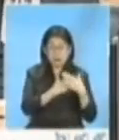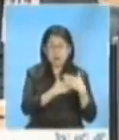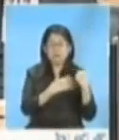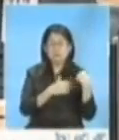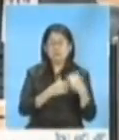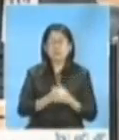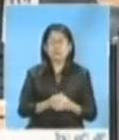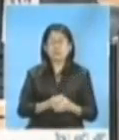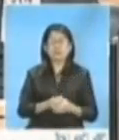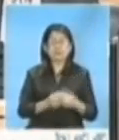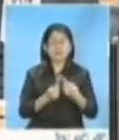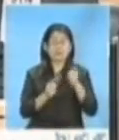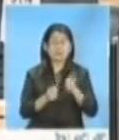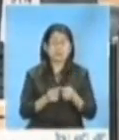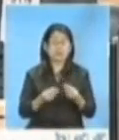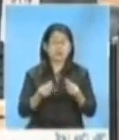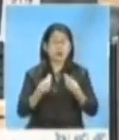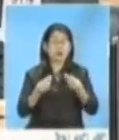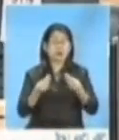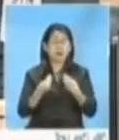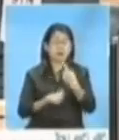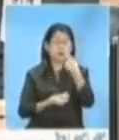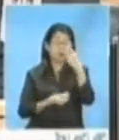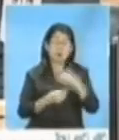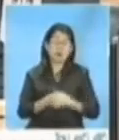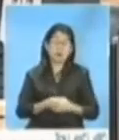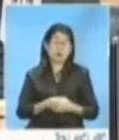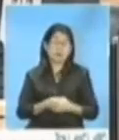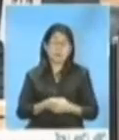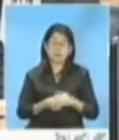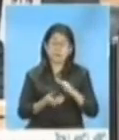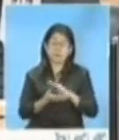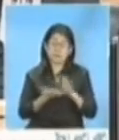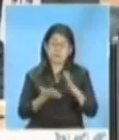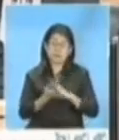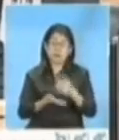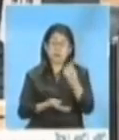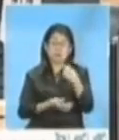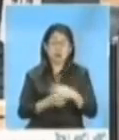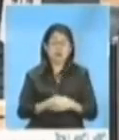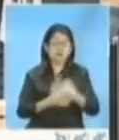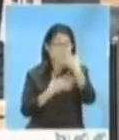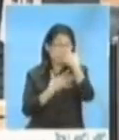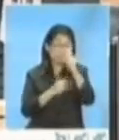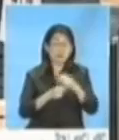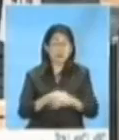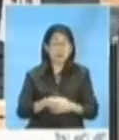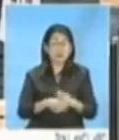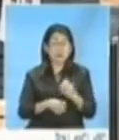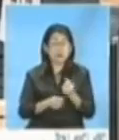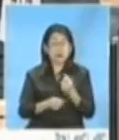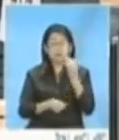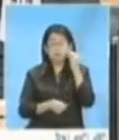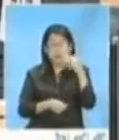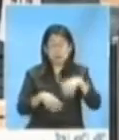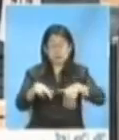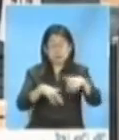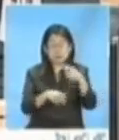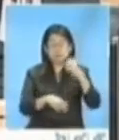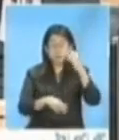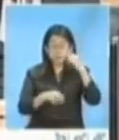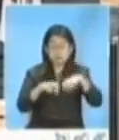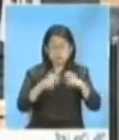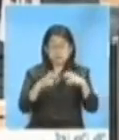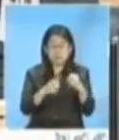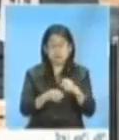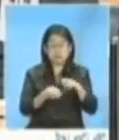ท็จจริงนี่โยนมาที่ผมและกล่าวหาผมในคำสุภาพเป็นการด่าผมเนี่ยว่าผมเนี่ยไม่สนใจพี่น้องประชาชนเนี่ย ท่านประสิทธ ิ์คำที่ผมพูดเมื่อกี้เนี่ยเป็น